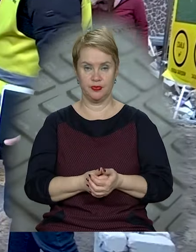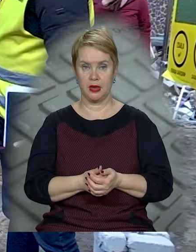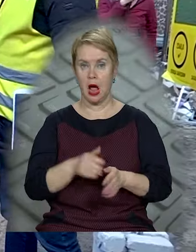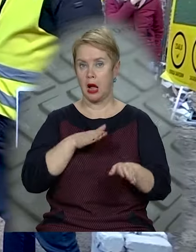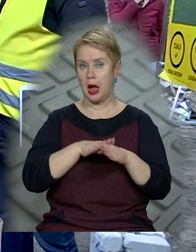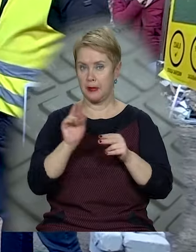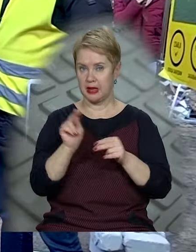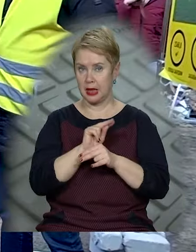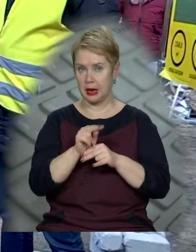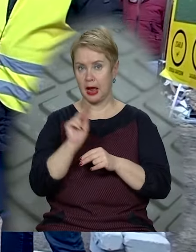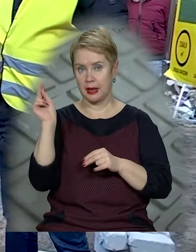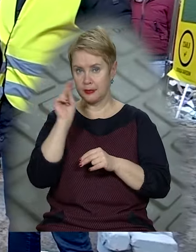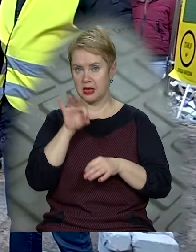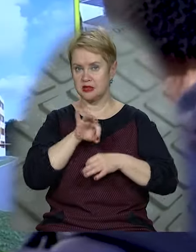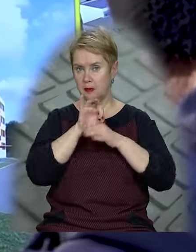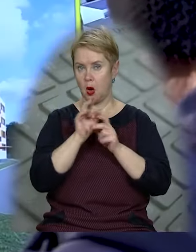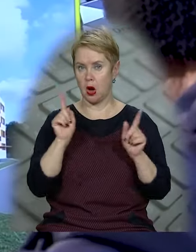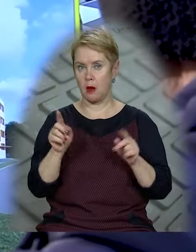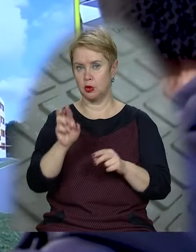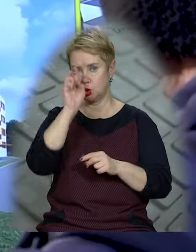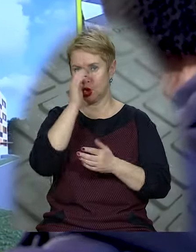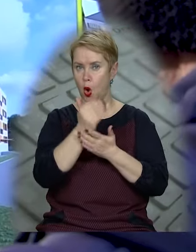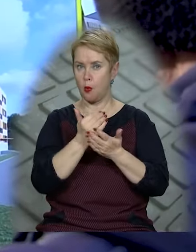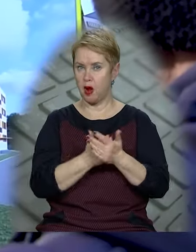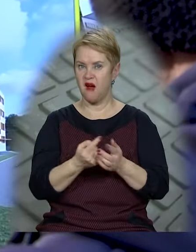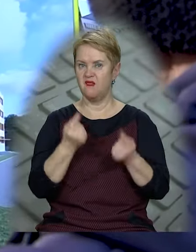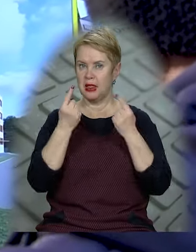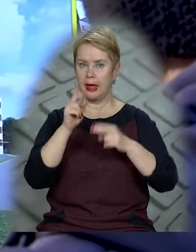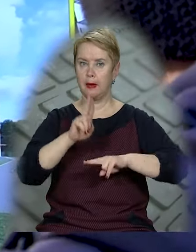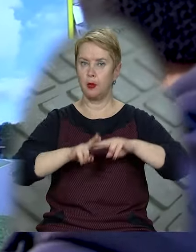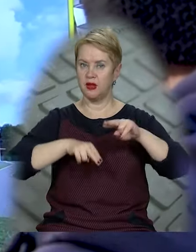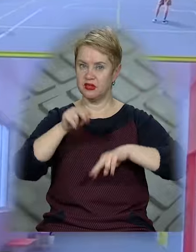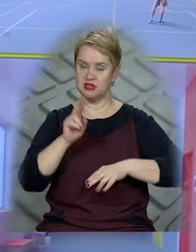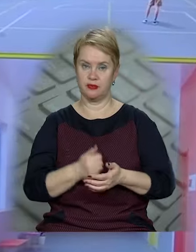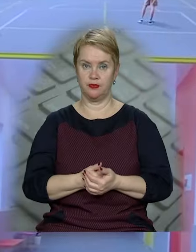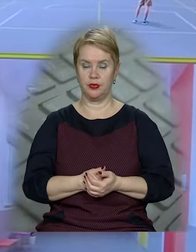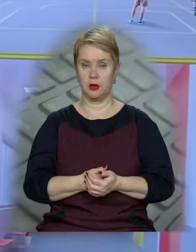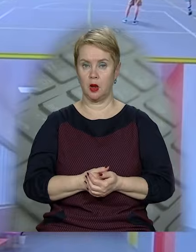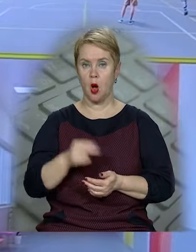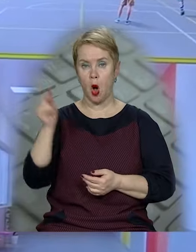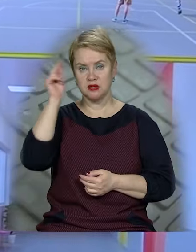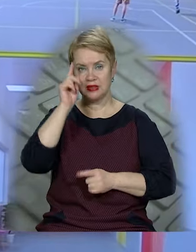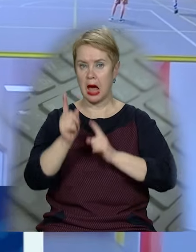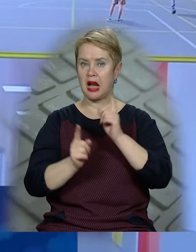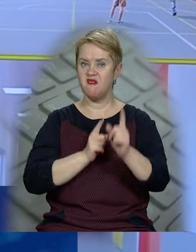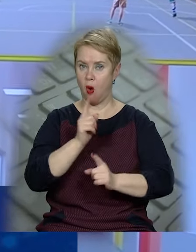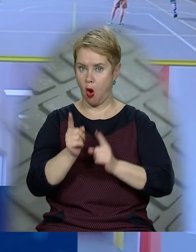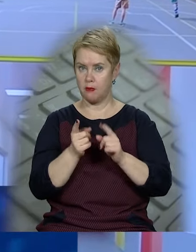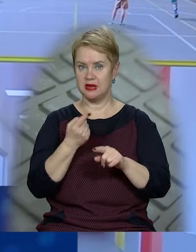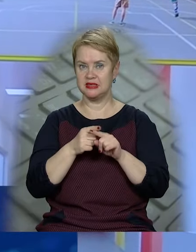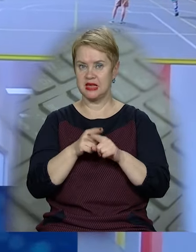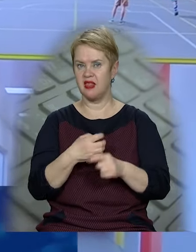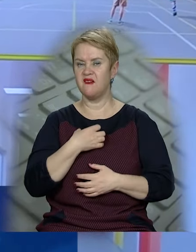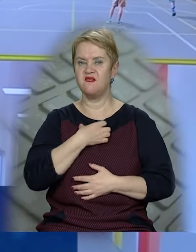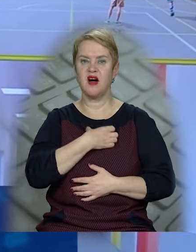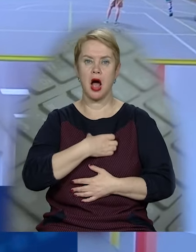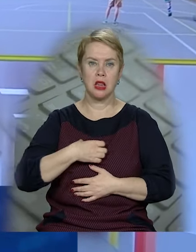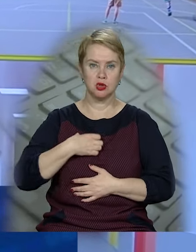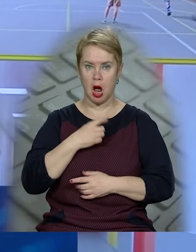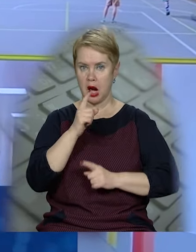Капітальний ремонт гімназії проводять у рамках державної програми «Велике будівництво». Освітня реформа – це